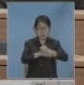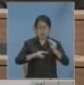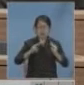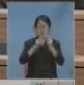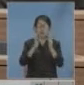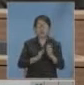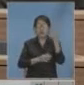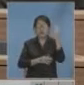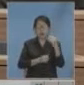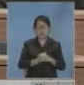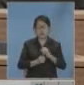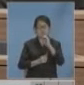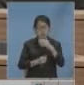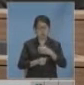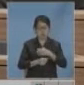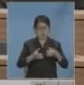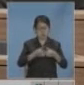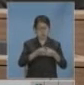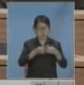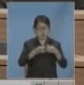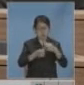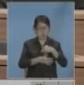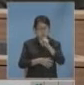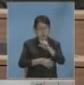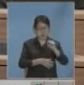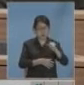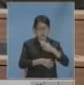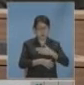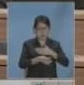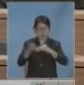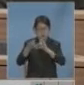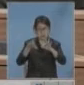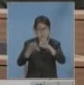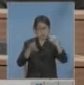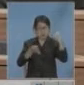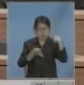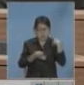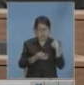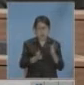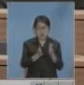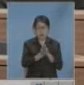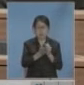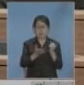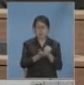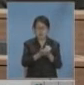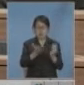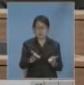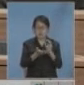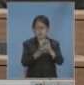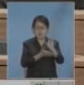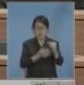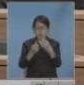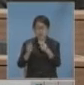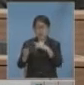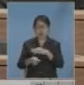การเมืองตัวเองให้ทำทีหลังหรือไม่ให้ทำเลยจริงไม่จริงอย่างไรท่านรัฐมนตรีต้องไปตรวจสอบครับกรณีอย่าง